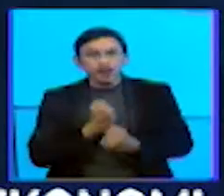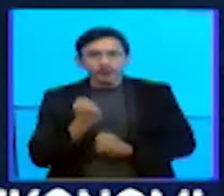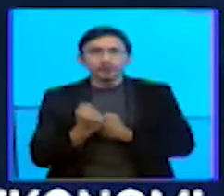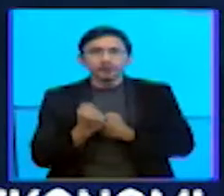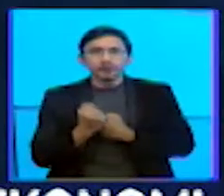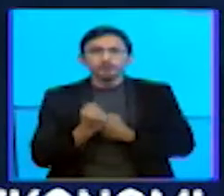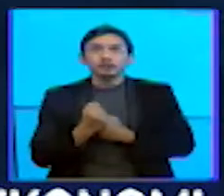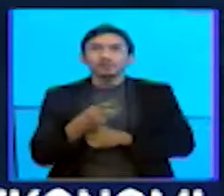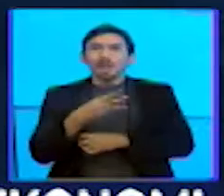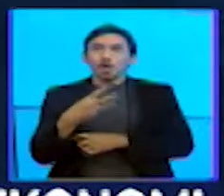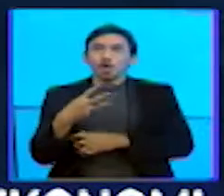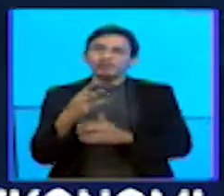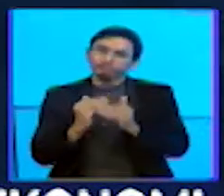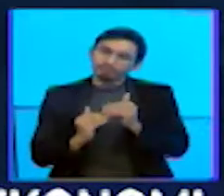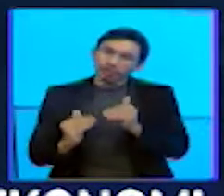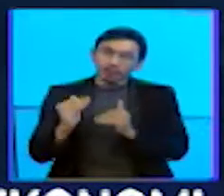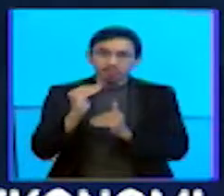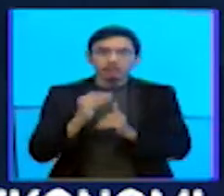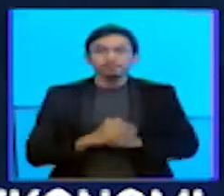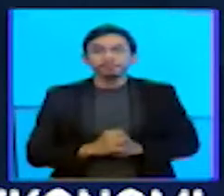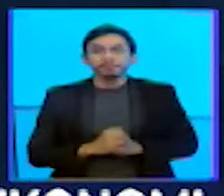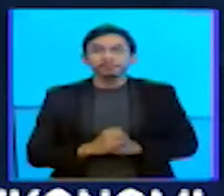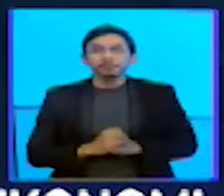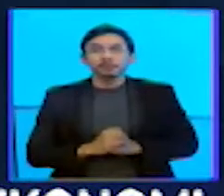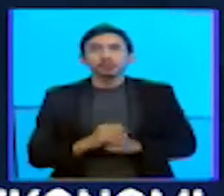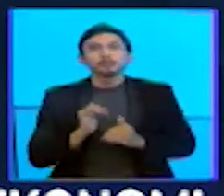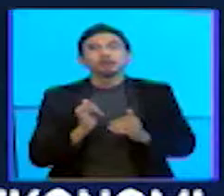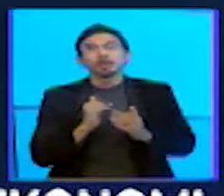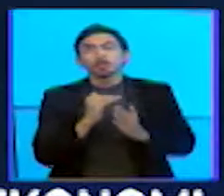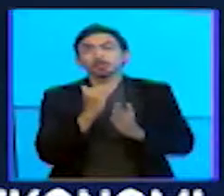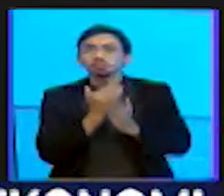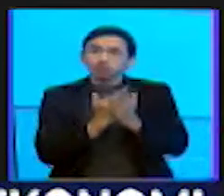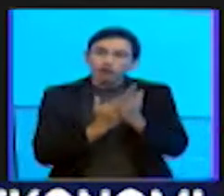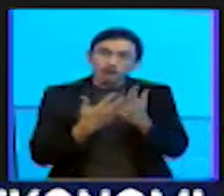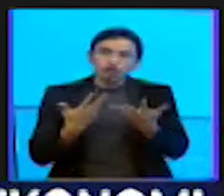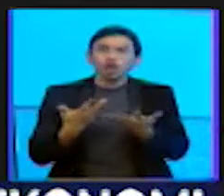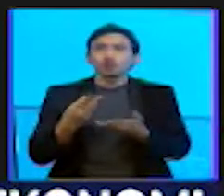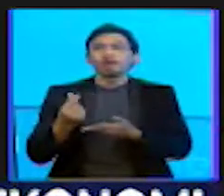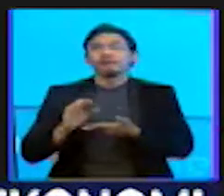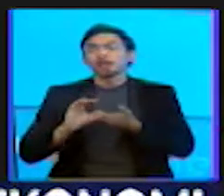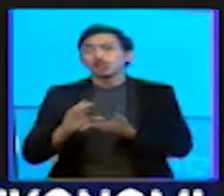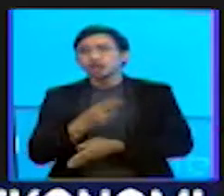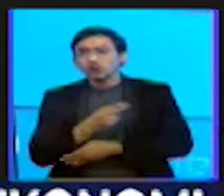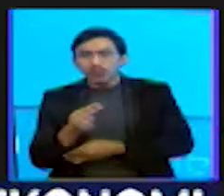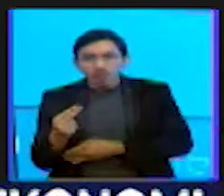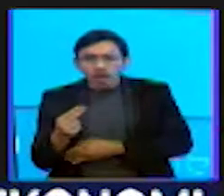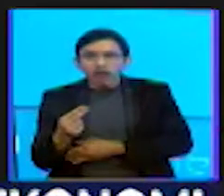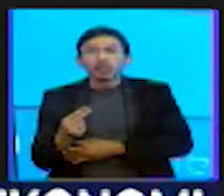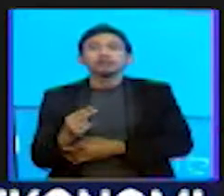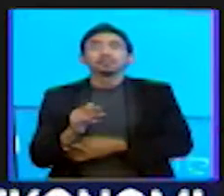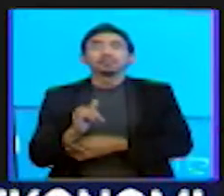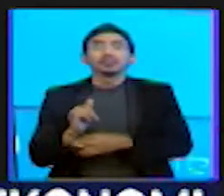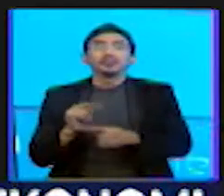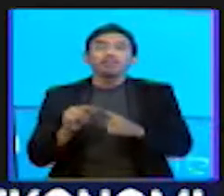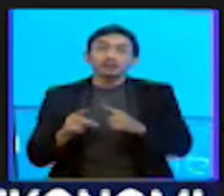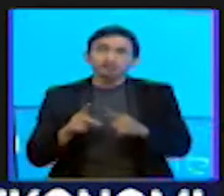juga telah memberikan berbagai kebijakan yang memuluskan jalannya investasi di Indonesia, seperti pemberian insentif pajak, bantuan kredit dan